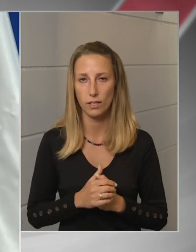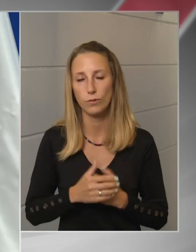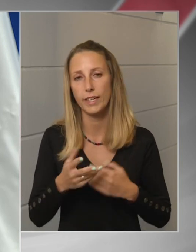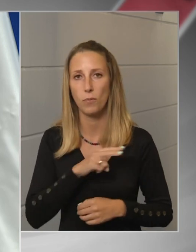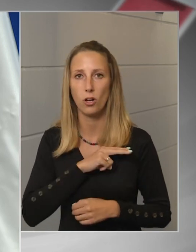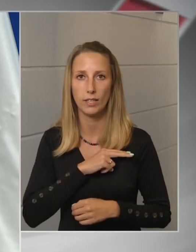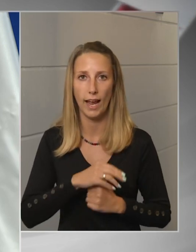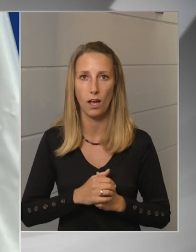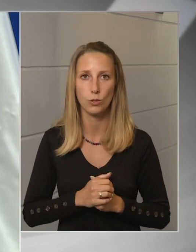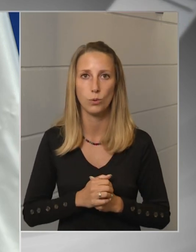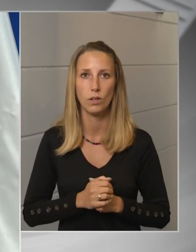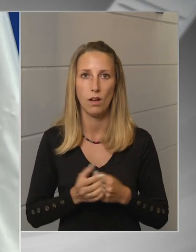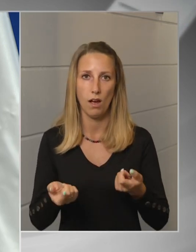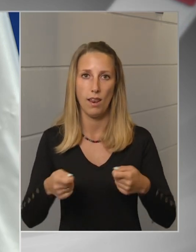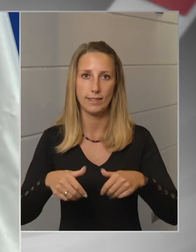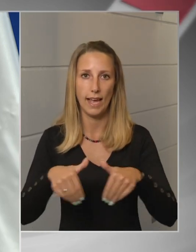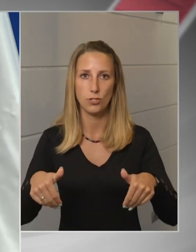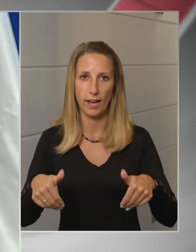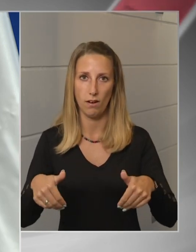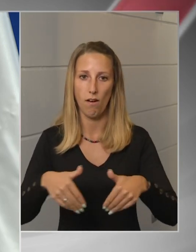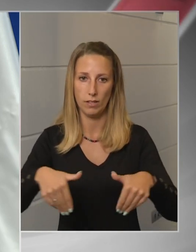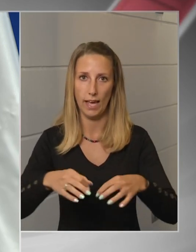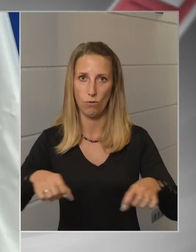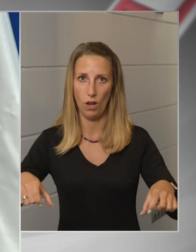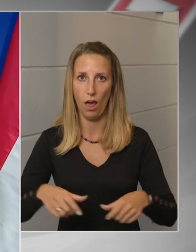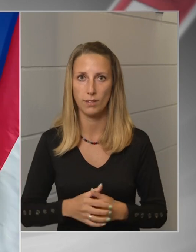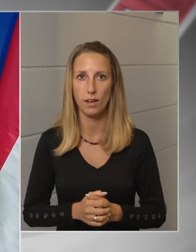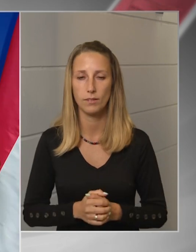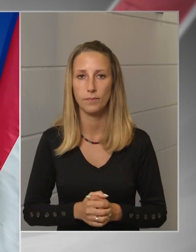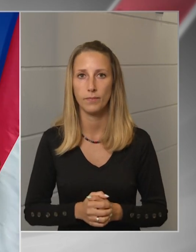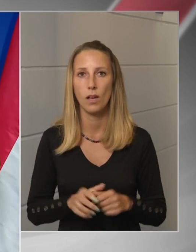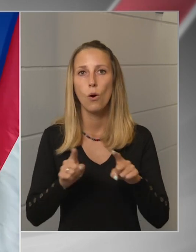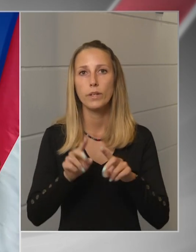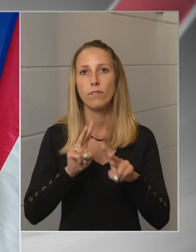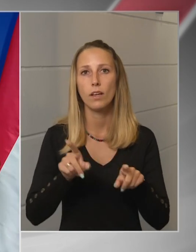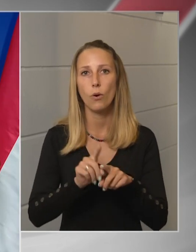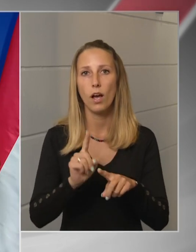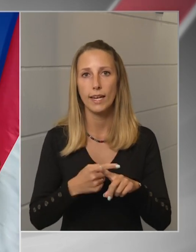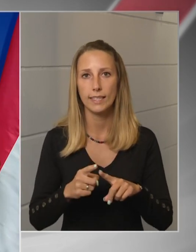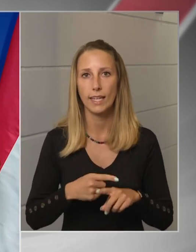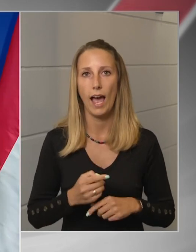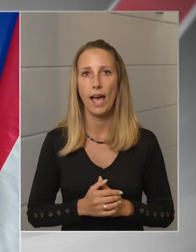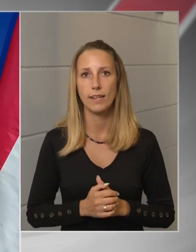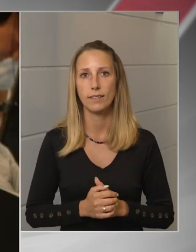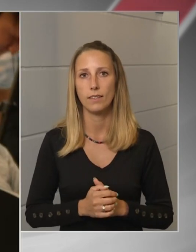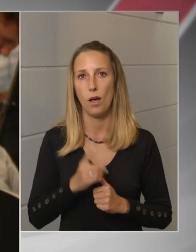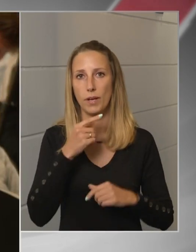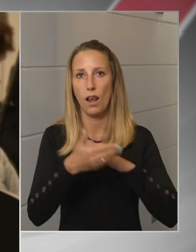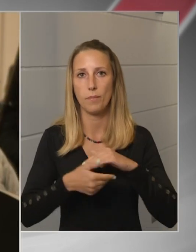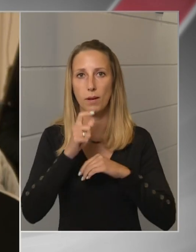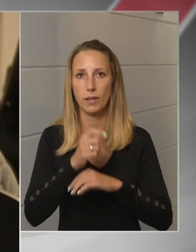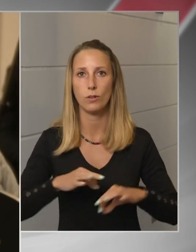nem garantálható a lezártsága ezeknek a határvonalaknak. Ugye vannak olyan kritikák, mi szerint